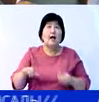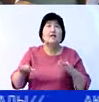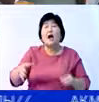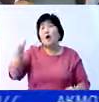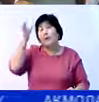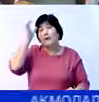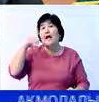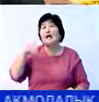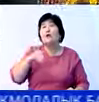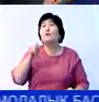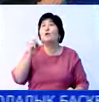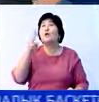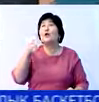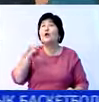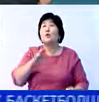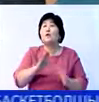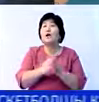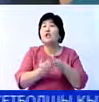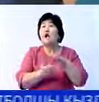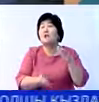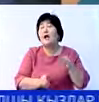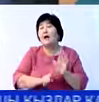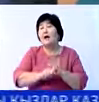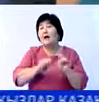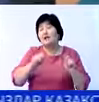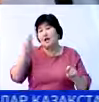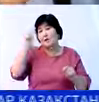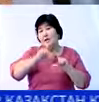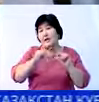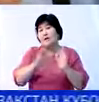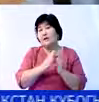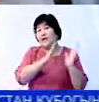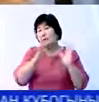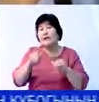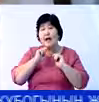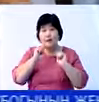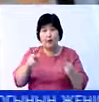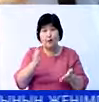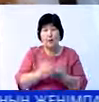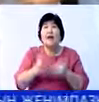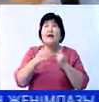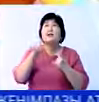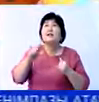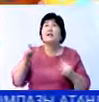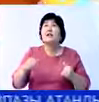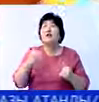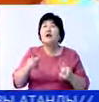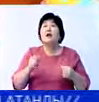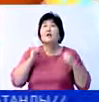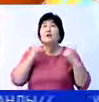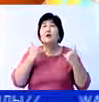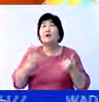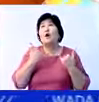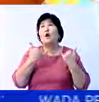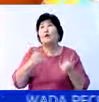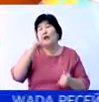профессор Тебегеновтың 12 томдық шығармалар жинағының тұсауы кесіліп, мектеп кітапханасына тарту етілді. Сондай-ақ жерлестері мерейтой иесіне құрмет